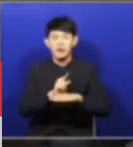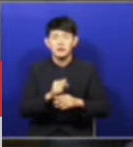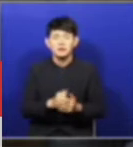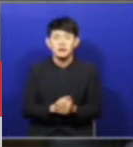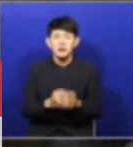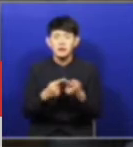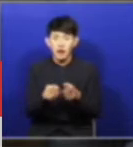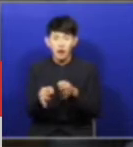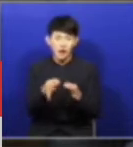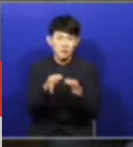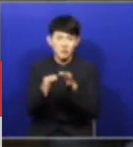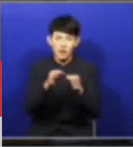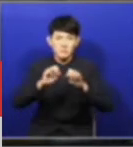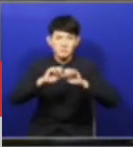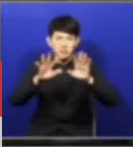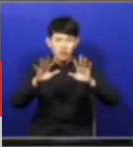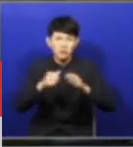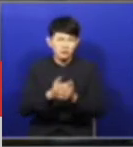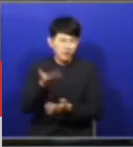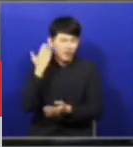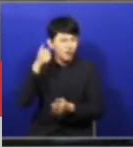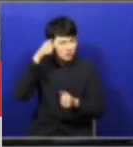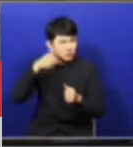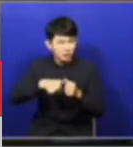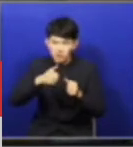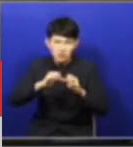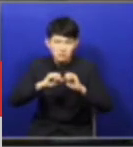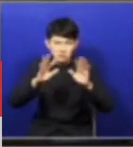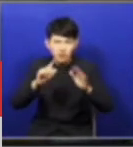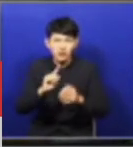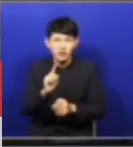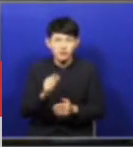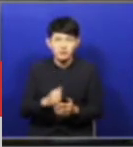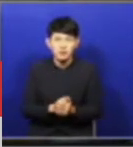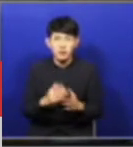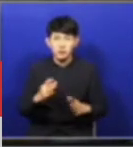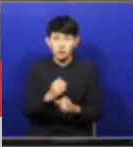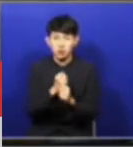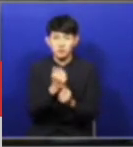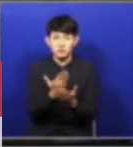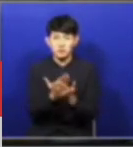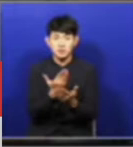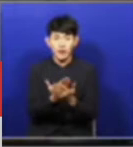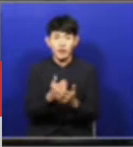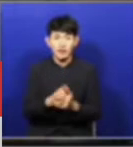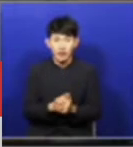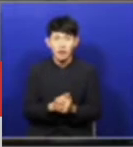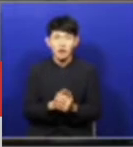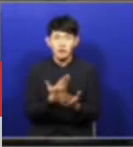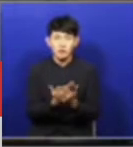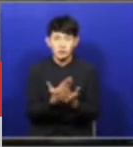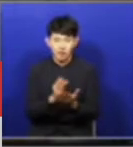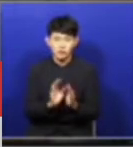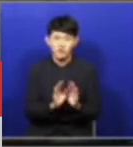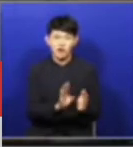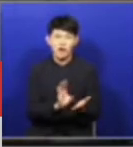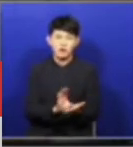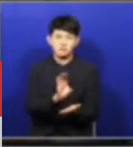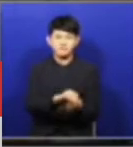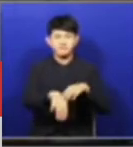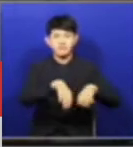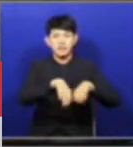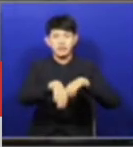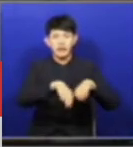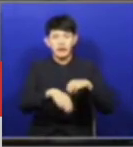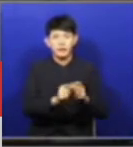ายไม่เคลียร์ในห้องประชุมกรรมาธิการมาแล้วครั้งหนึ่งเลยครับว่าสรุปเงินที่ให้บล็อกเกอร์หรือตัวแทนเอาไปลงทุนเนี่ยประมาณ 2.2 ล้าน